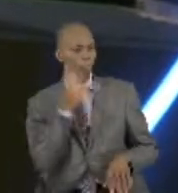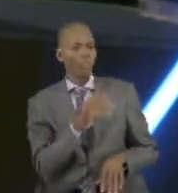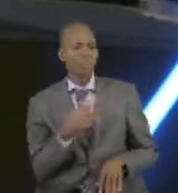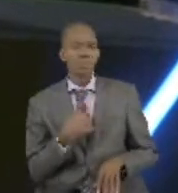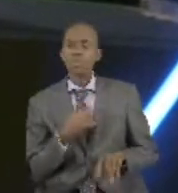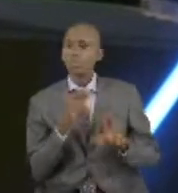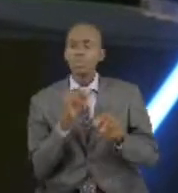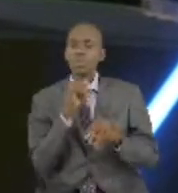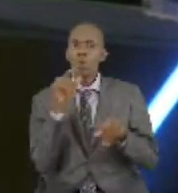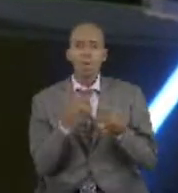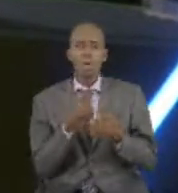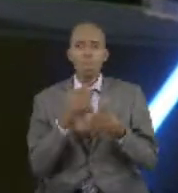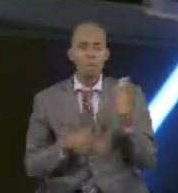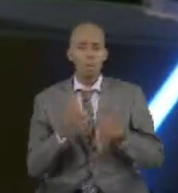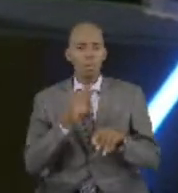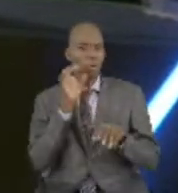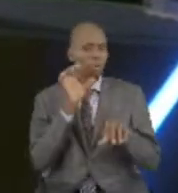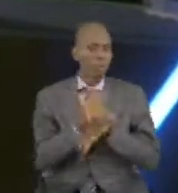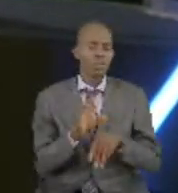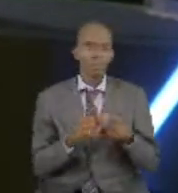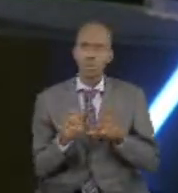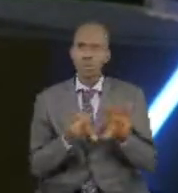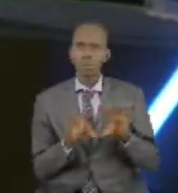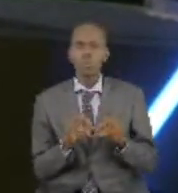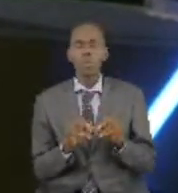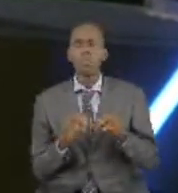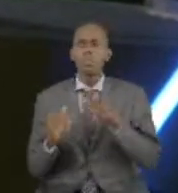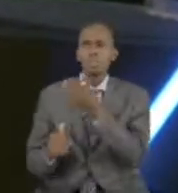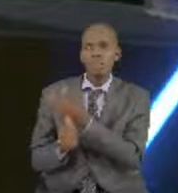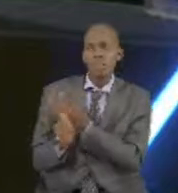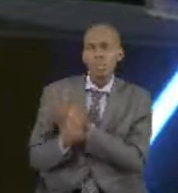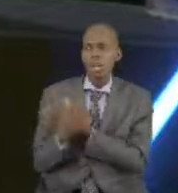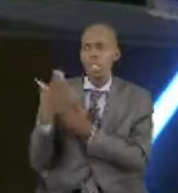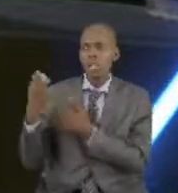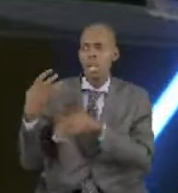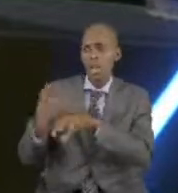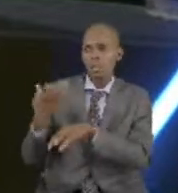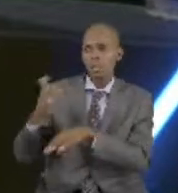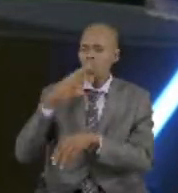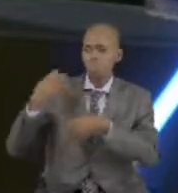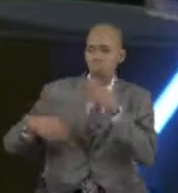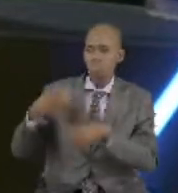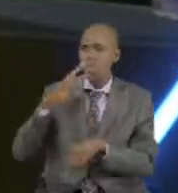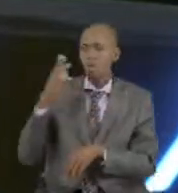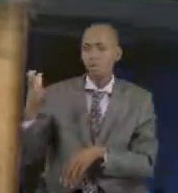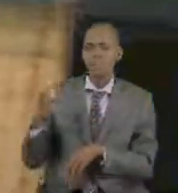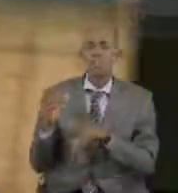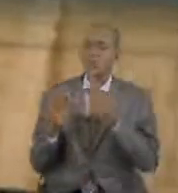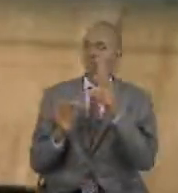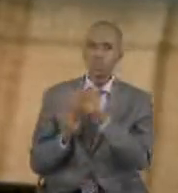décision des hommes. Les difficultés sont là. Les dangers sont là. Je ne peux pas aller. Non. Sa